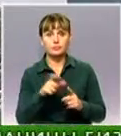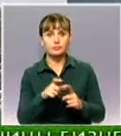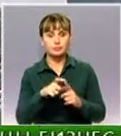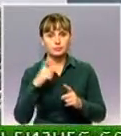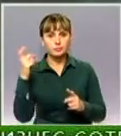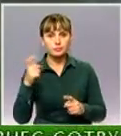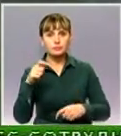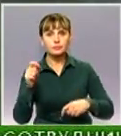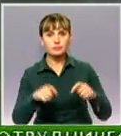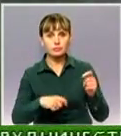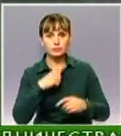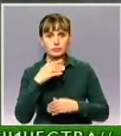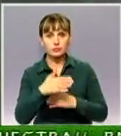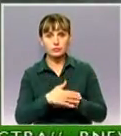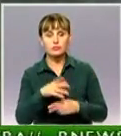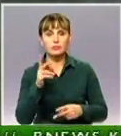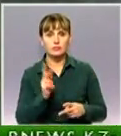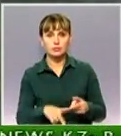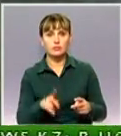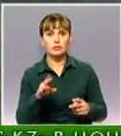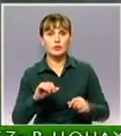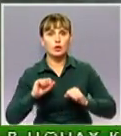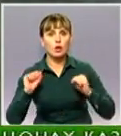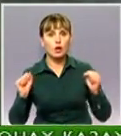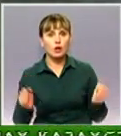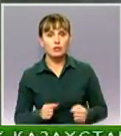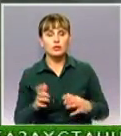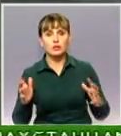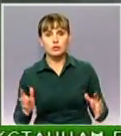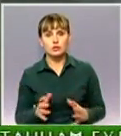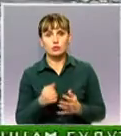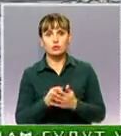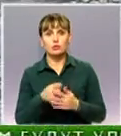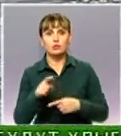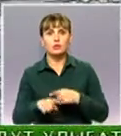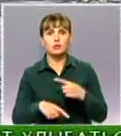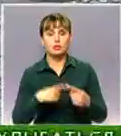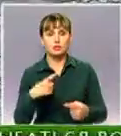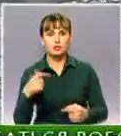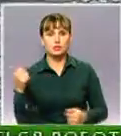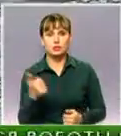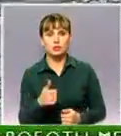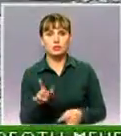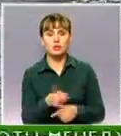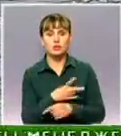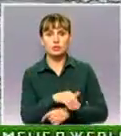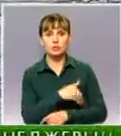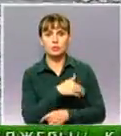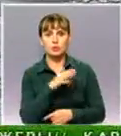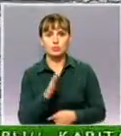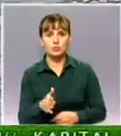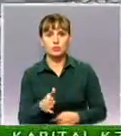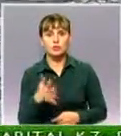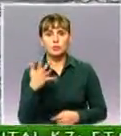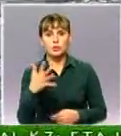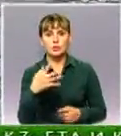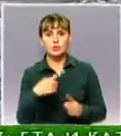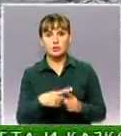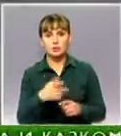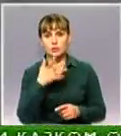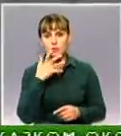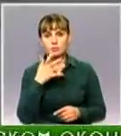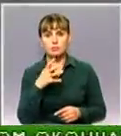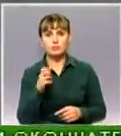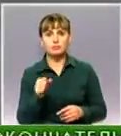синоптиков, дождь в ближайшие сутки прекратится, но холодная погода сохранится до следующей недели. Ночная температура будет в пределах 5 градусов тепла,